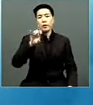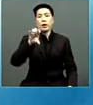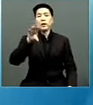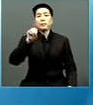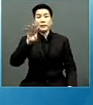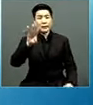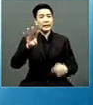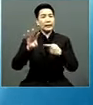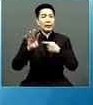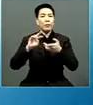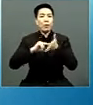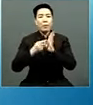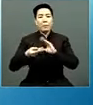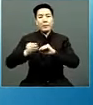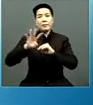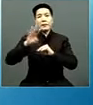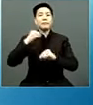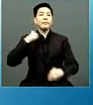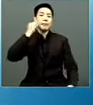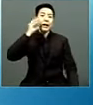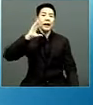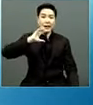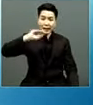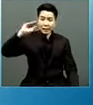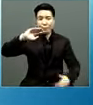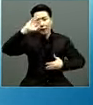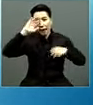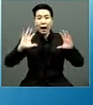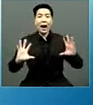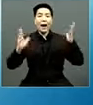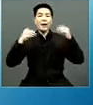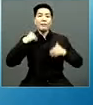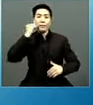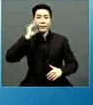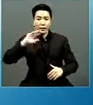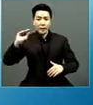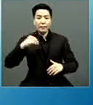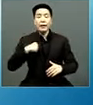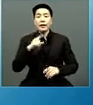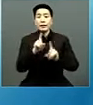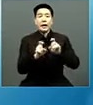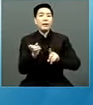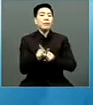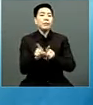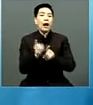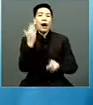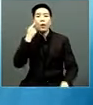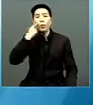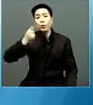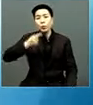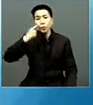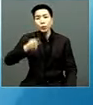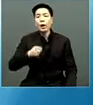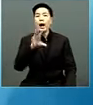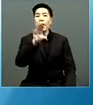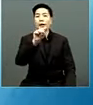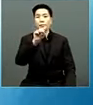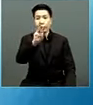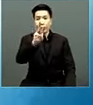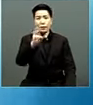2,854 รายเพิ่มขึ้น4รายคือผู้ป่วยที่หายแล้วนะครับแล้วก็เสียชีวิตไป56รายวันนี้เป็นข่าว